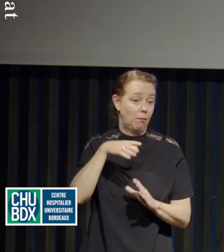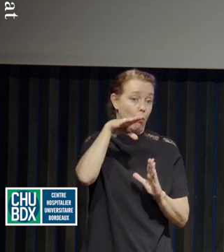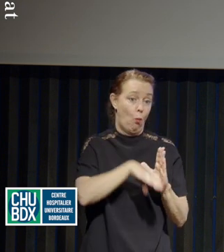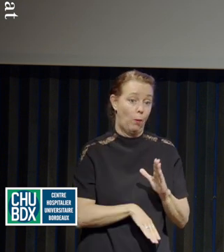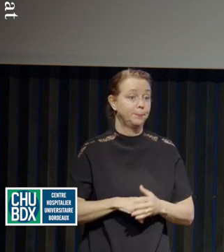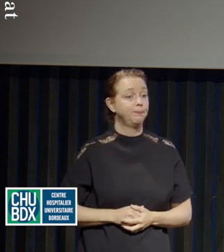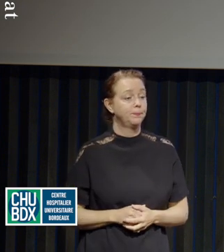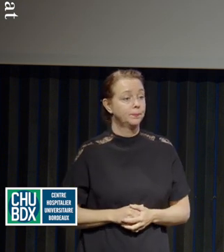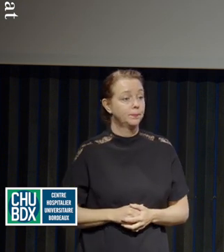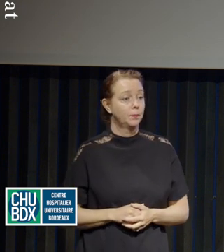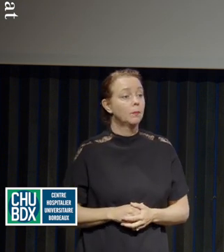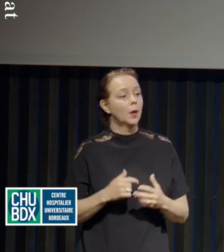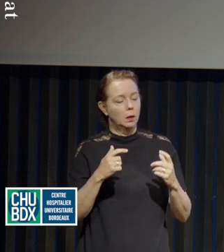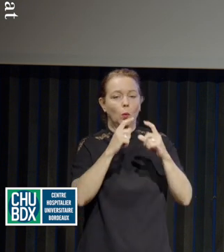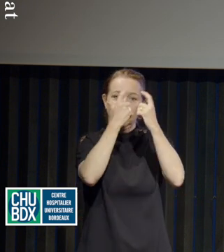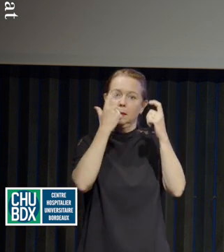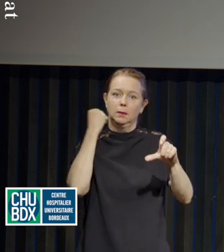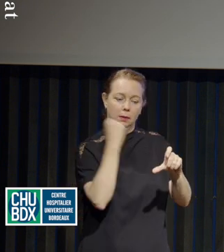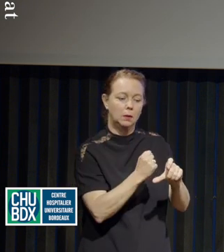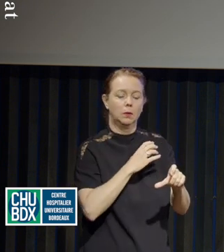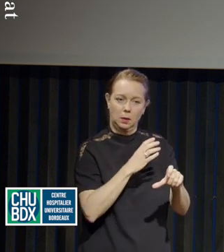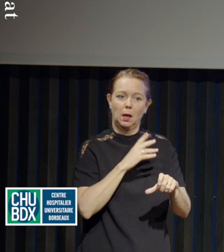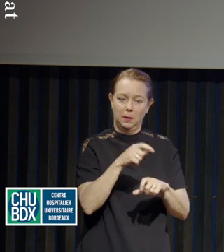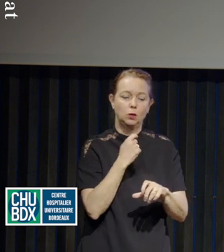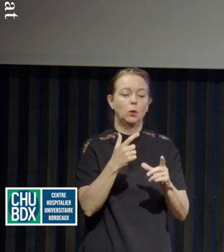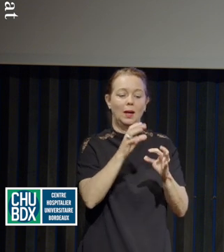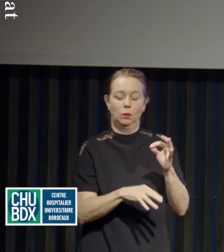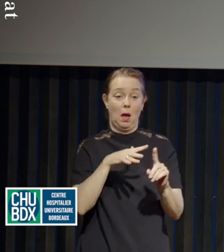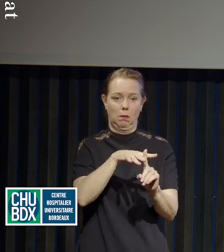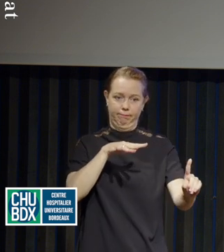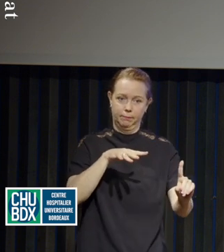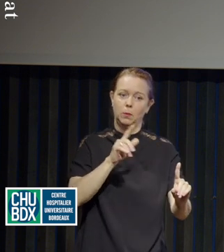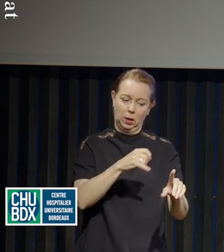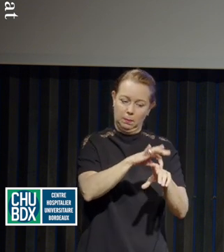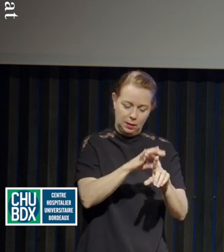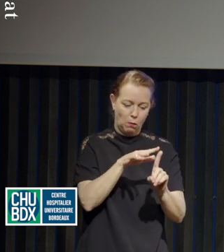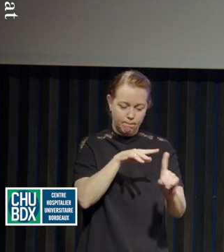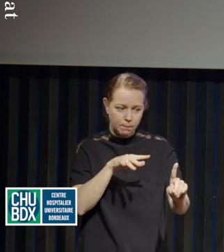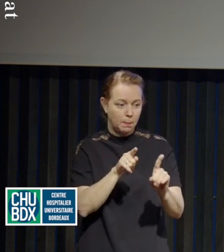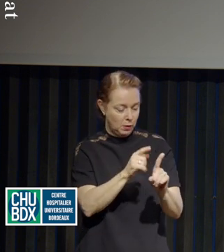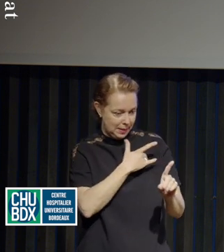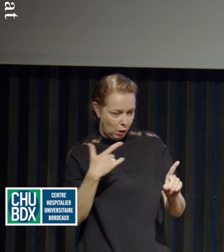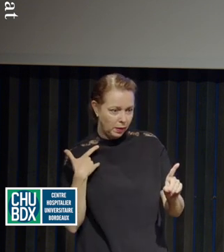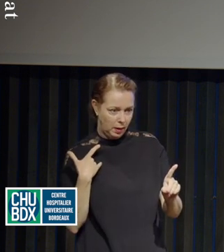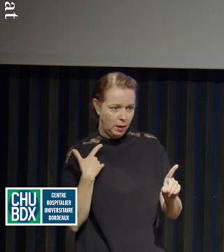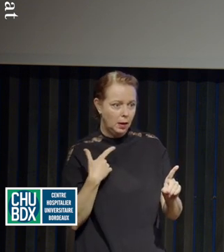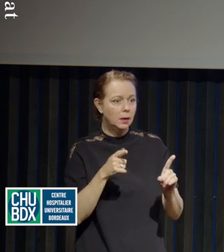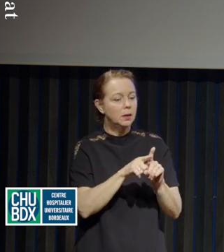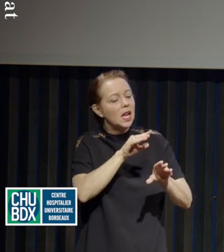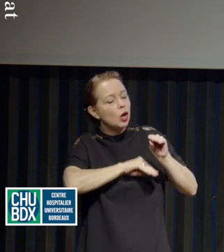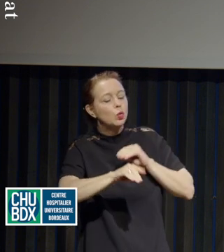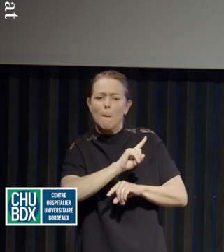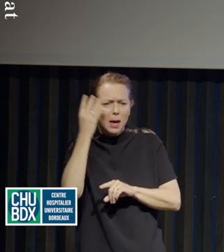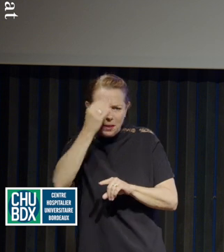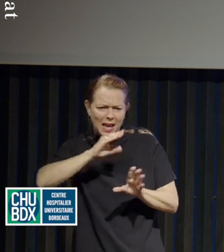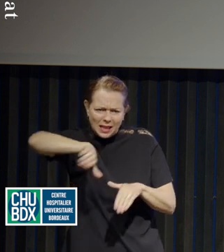La stigmatisation a des conséquences, tout d'abord l'isolement des patients, mais également des conséquences sur leur santé avec un retard des soins non